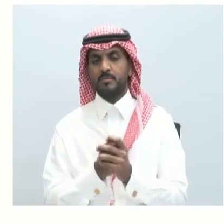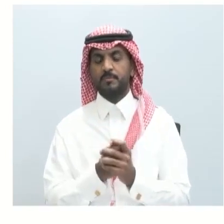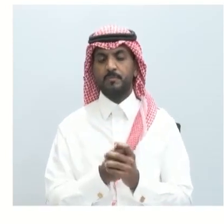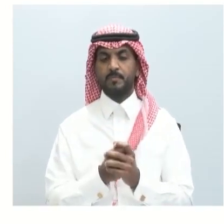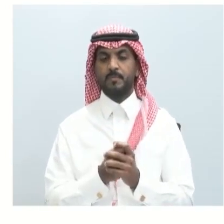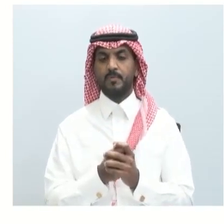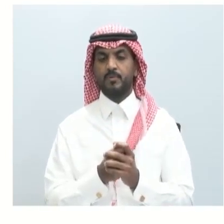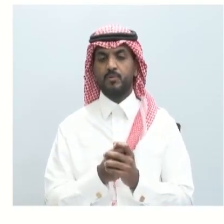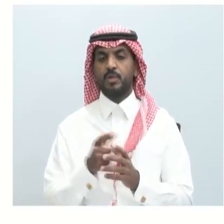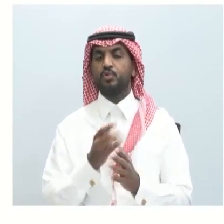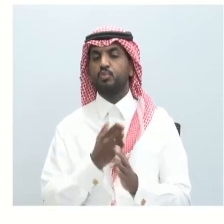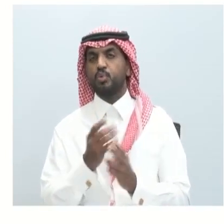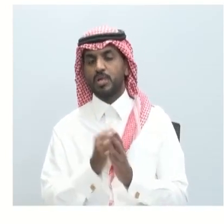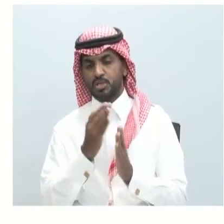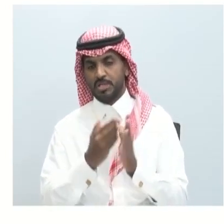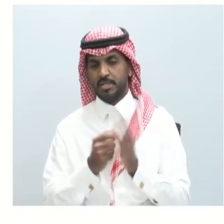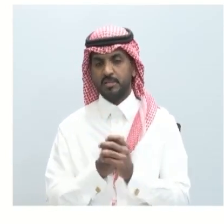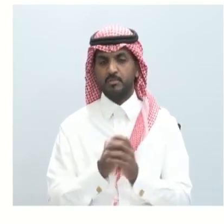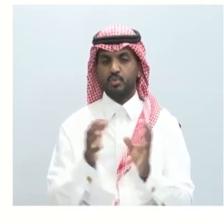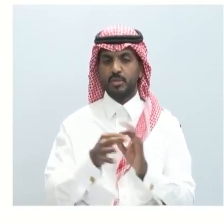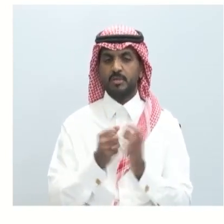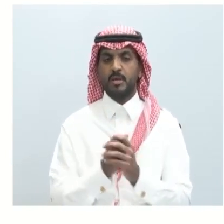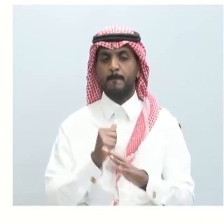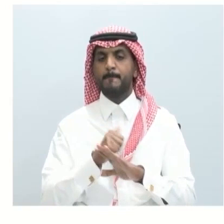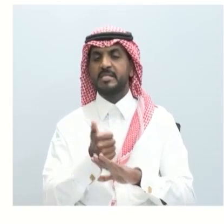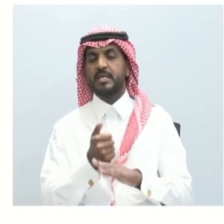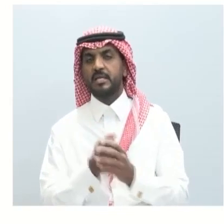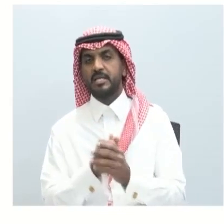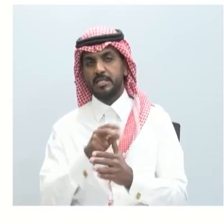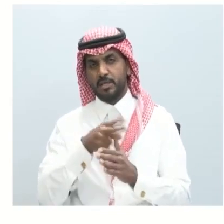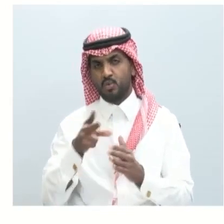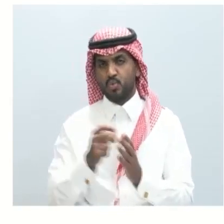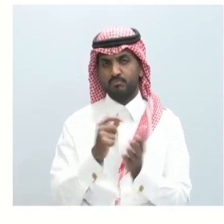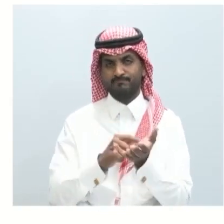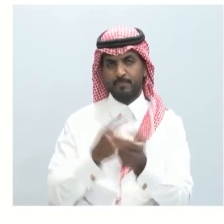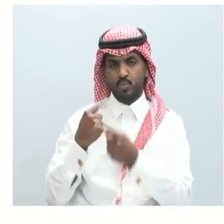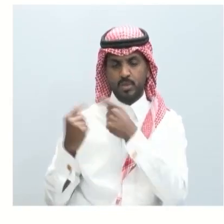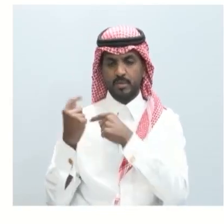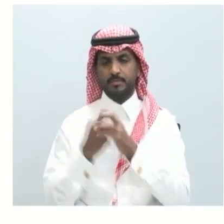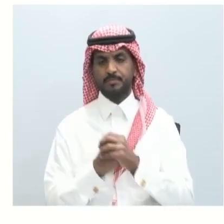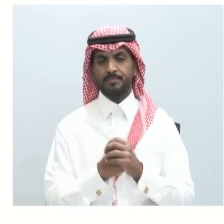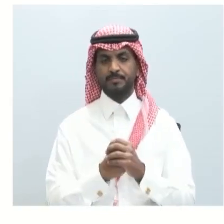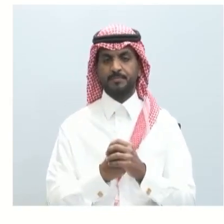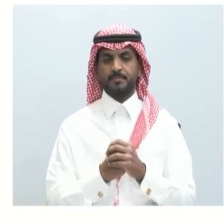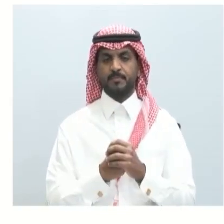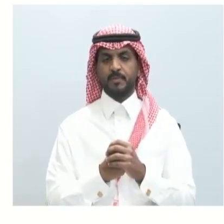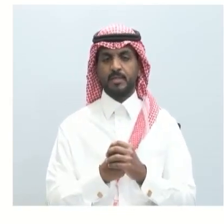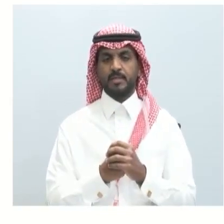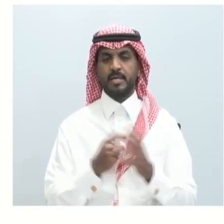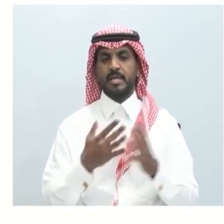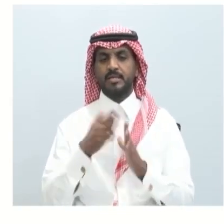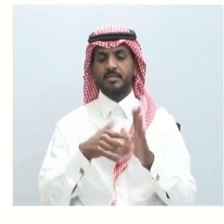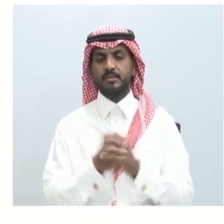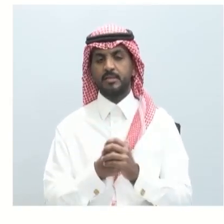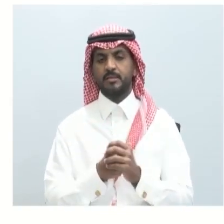الرئيسه يعد عبور الجينات المرتبطه مصدرا للتنوع الوراثيه خلال دراستنا